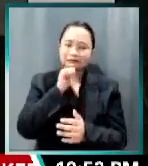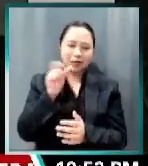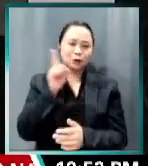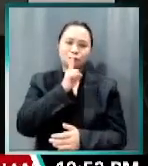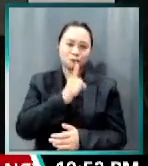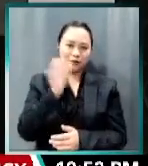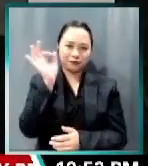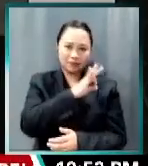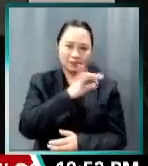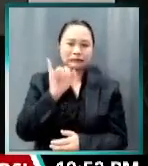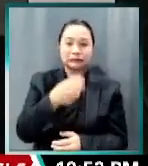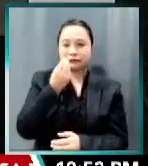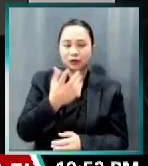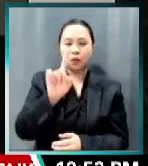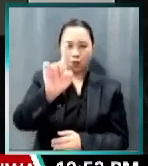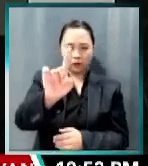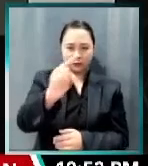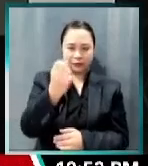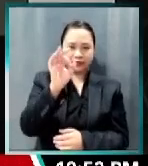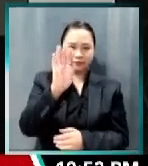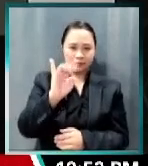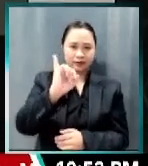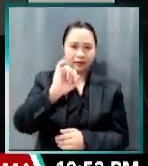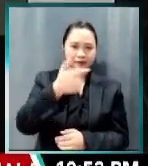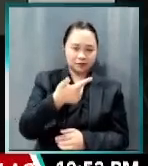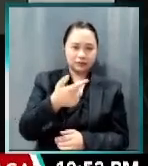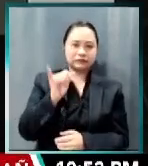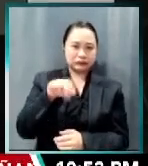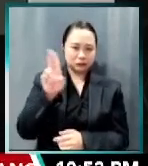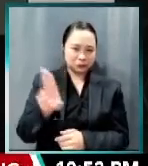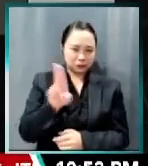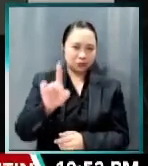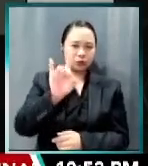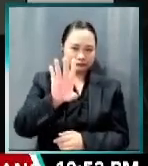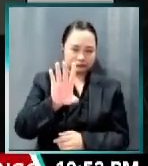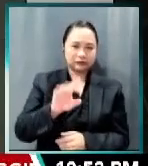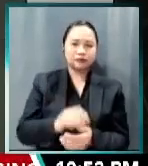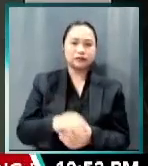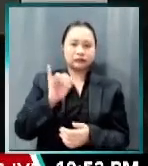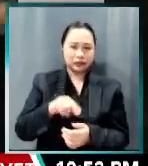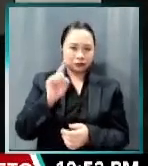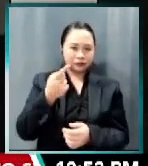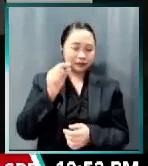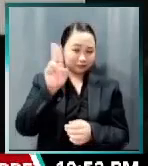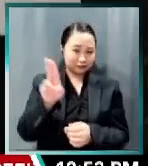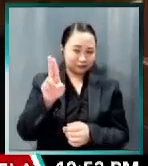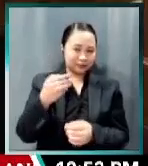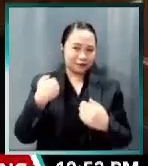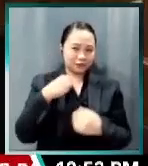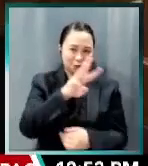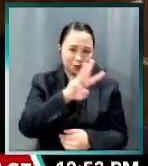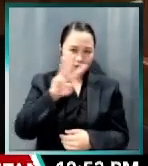lang ang kanyang account sa Facebook, Instagram, Twitter at TikTok. Isa lang din ang kanyang official na website. Binibigyang halaga raw niya